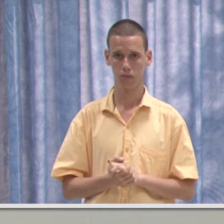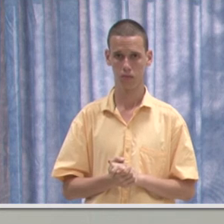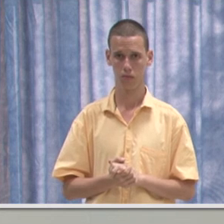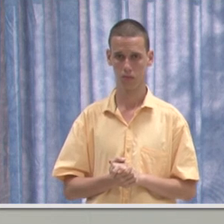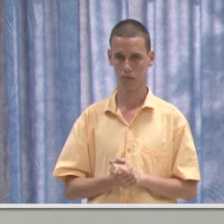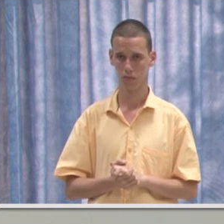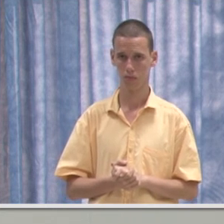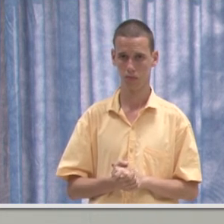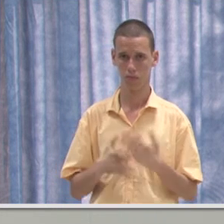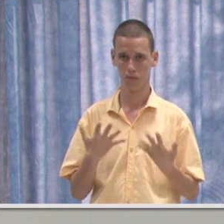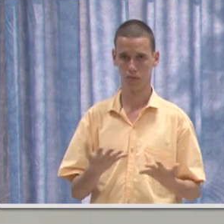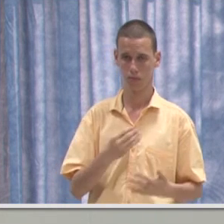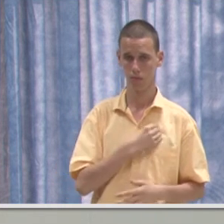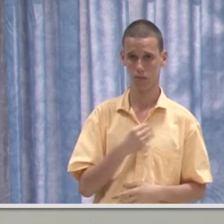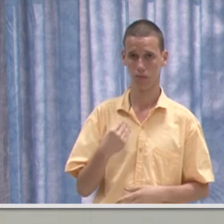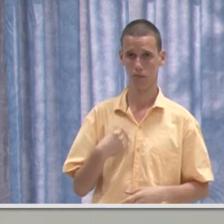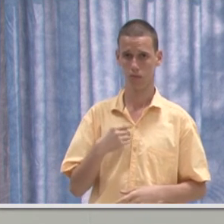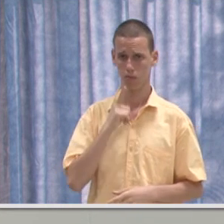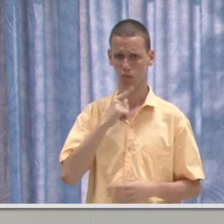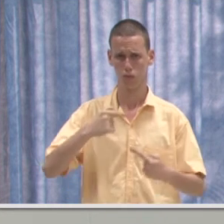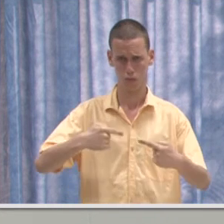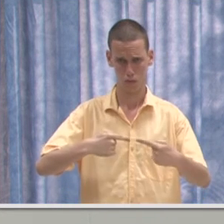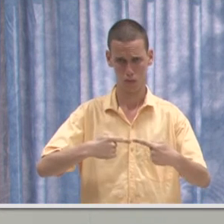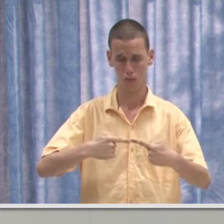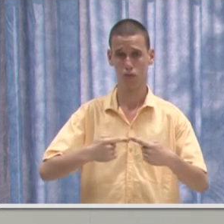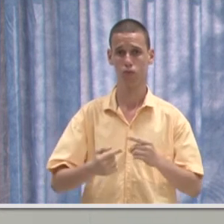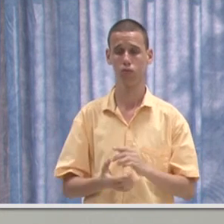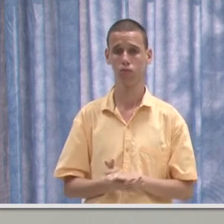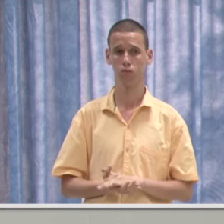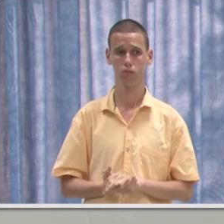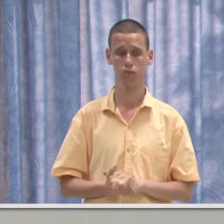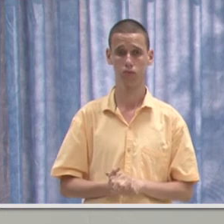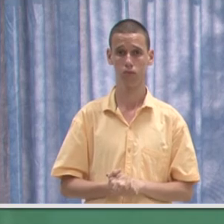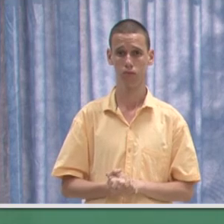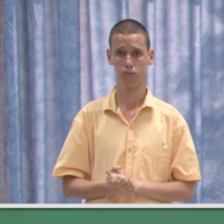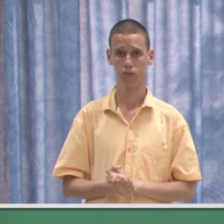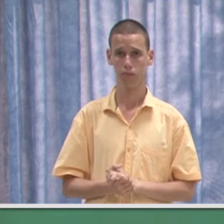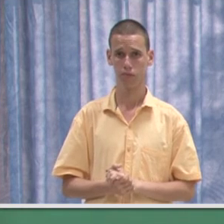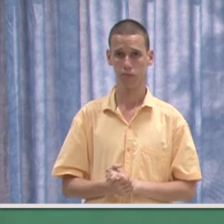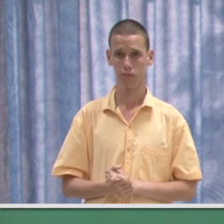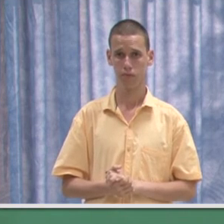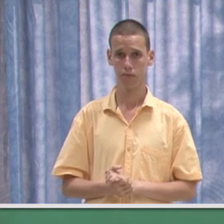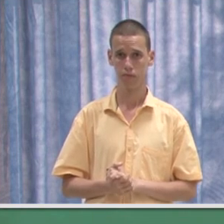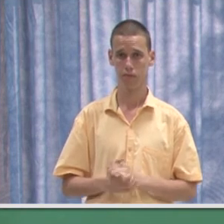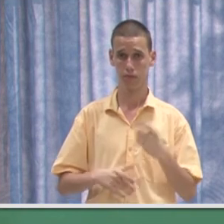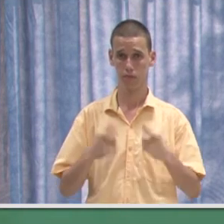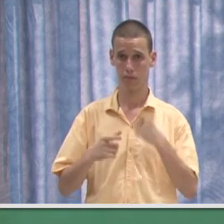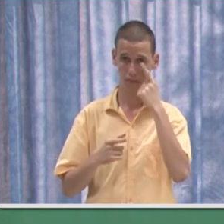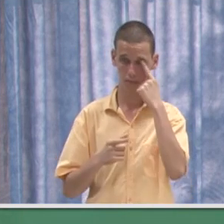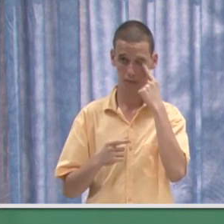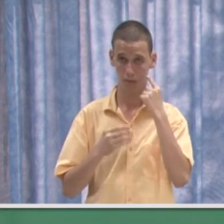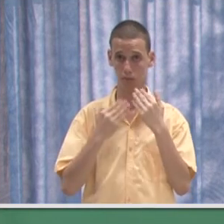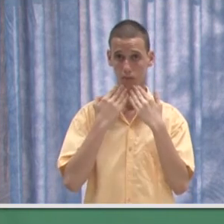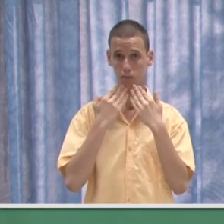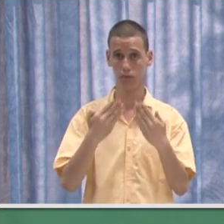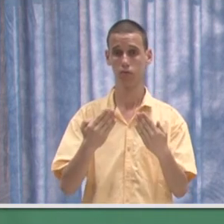aujourd'hui. Ok, merci Nancy. Well, pas grand affaire, je peux dire merci pour votre l'écoute.